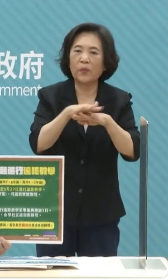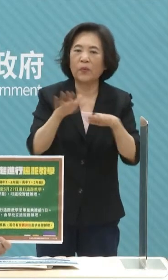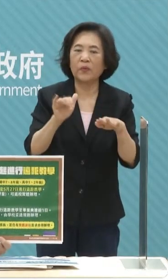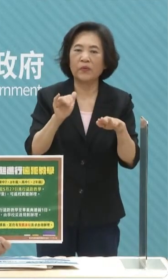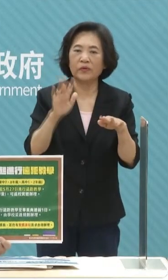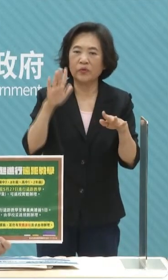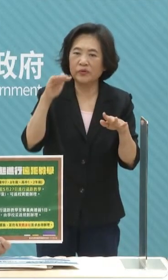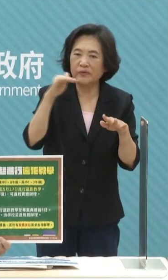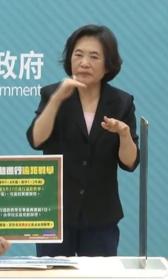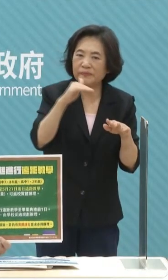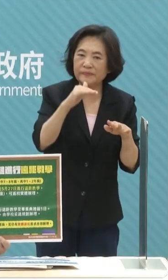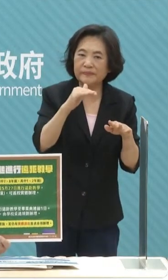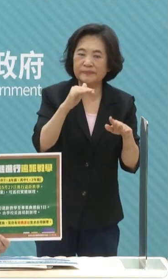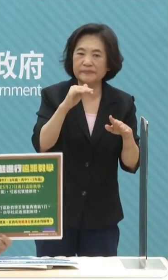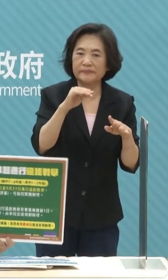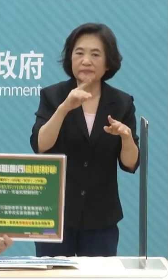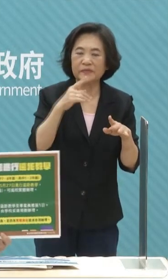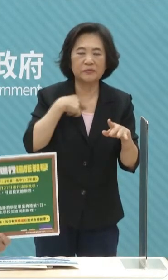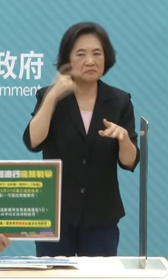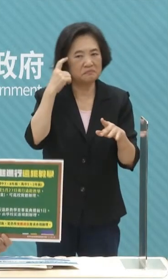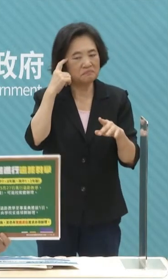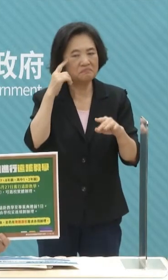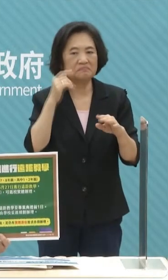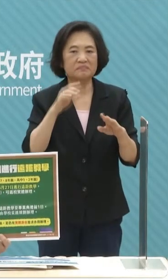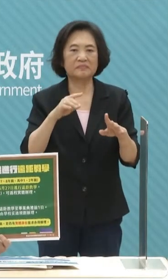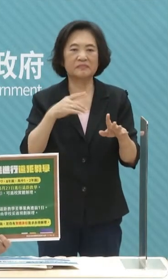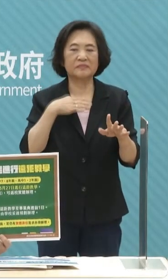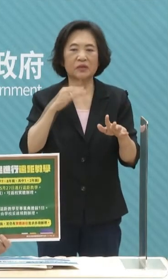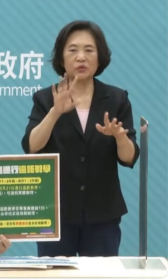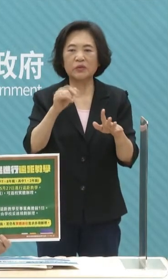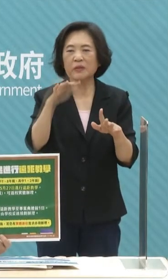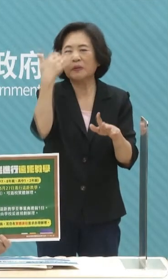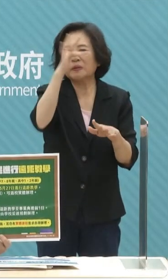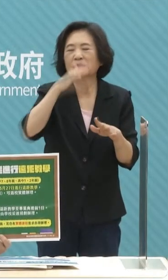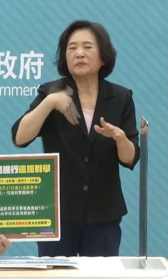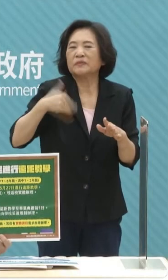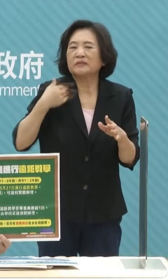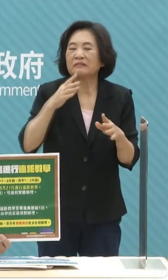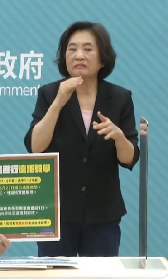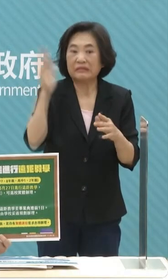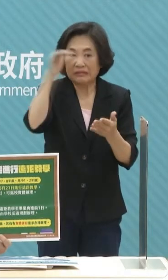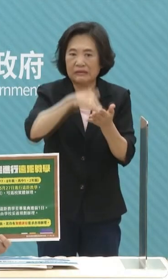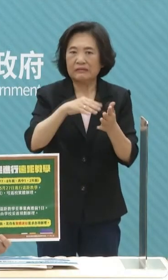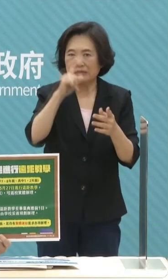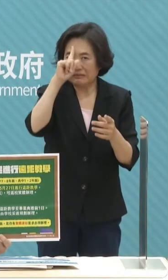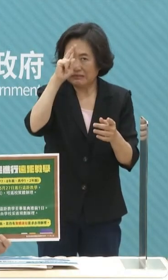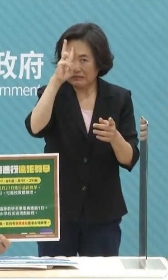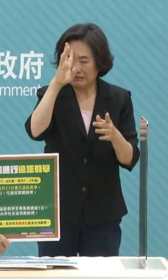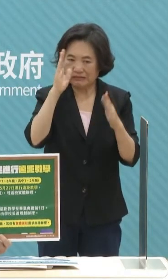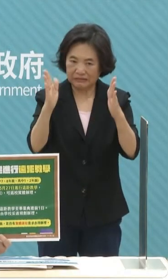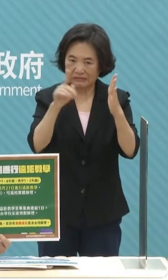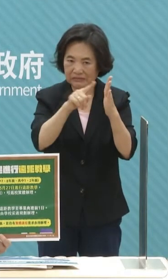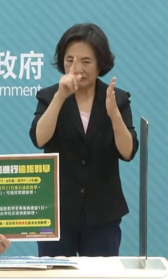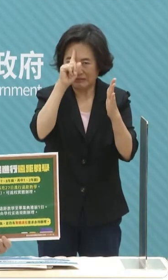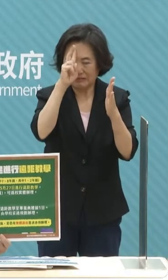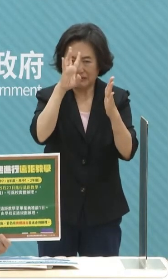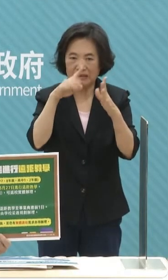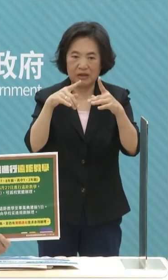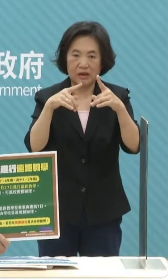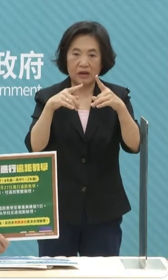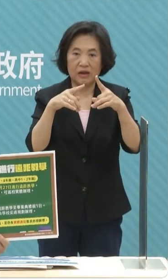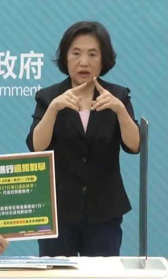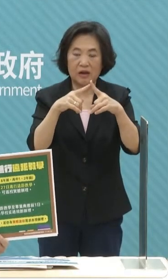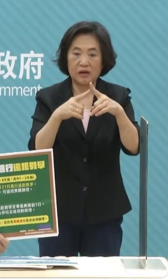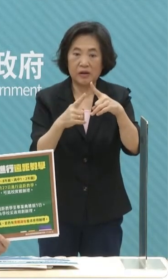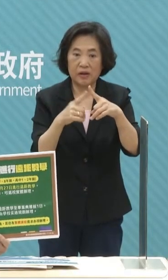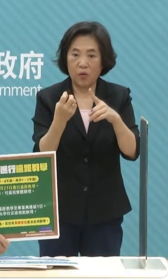该是另外也是黑数了，看不清楚，说大概就在这几天了哈，特别到下个礼拜，